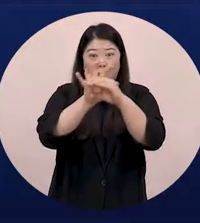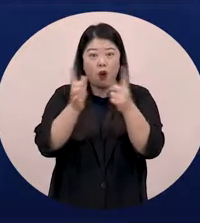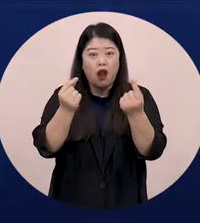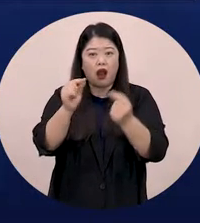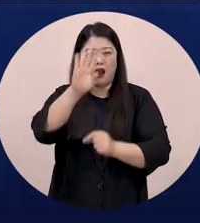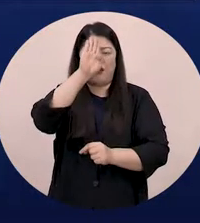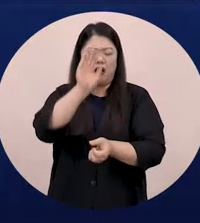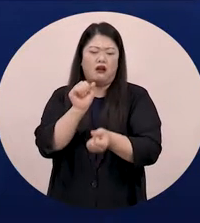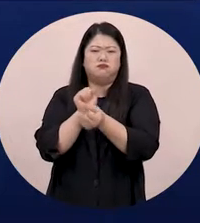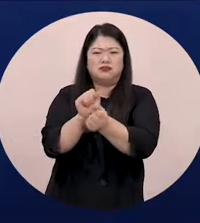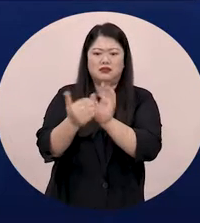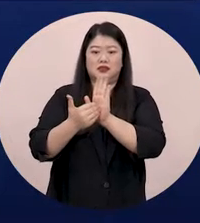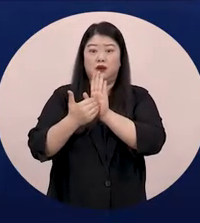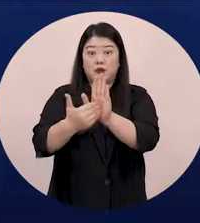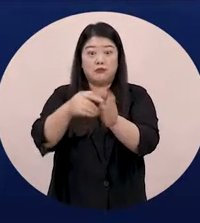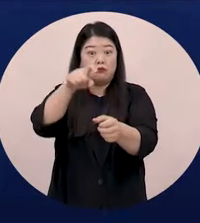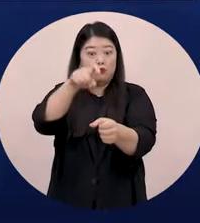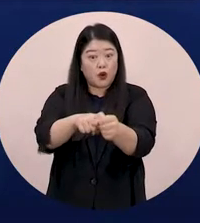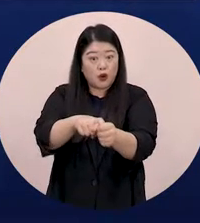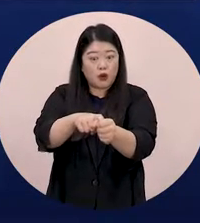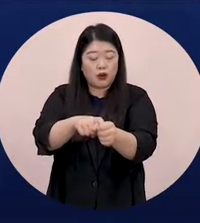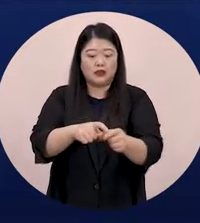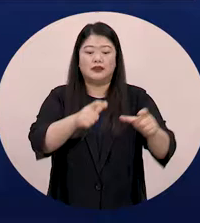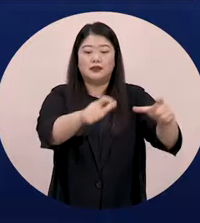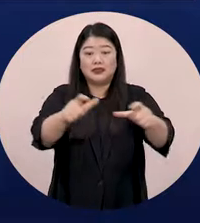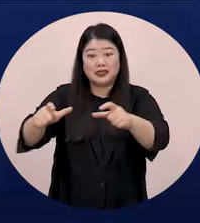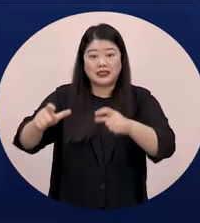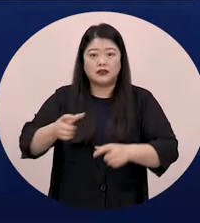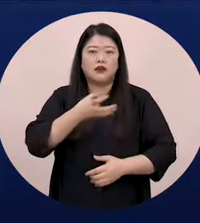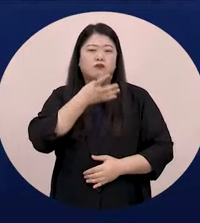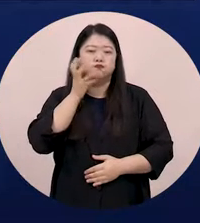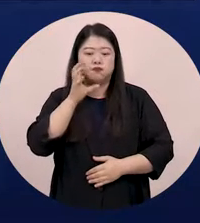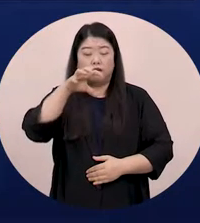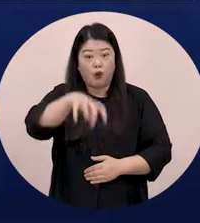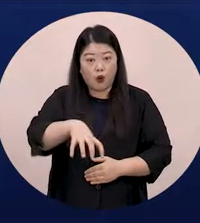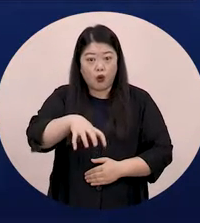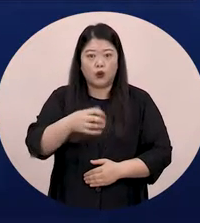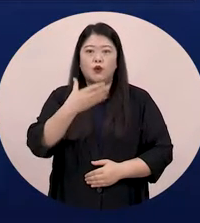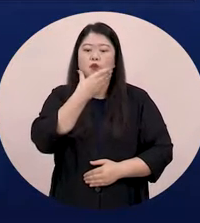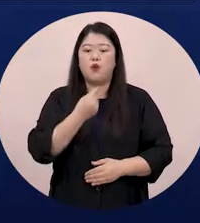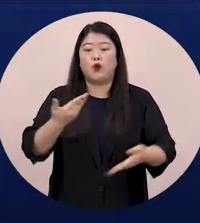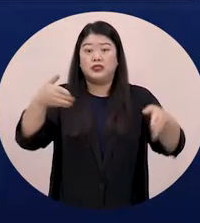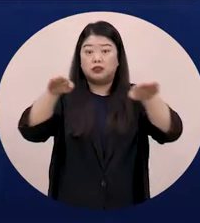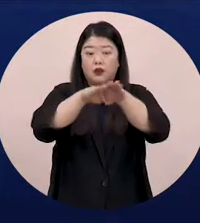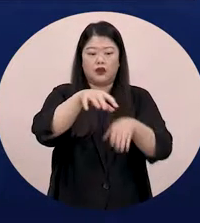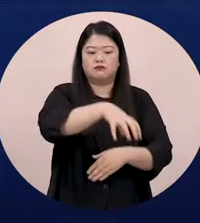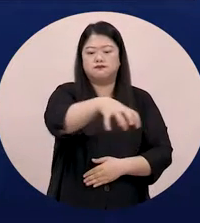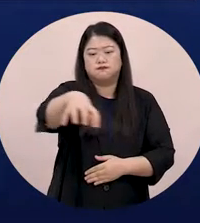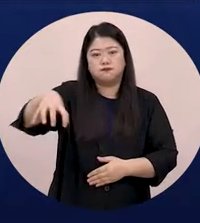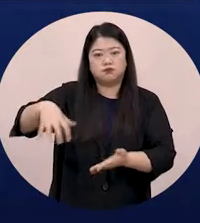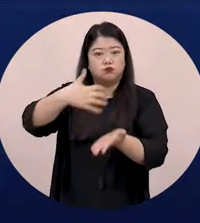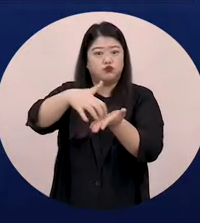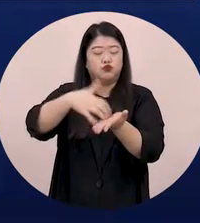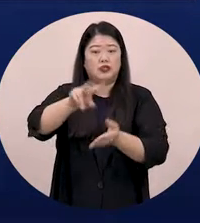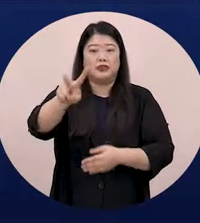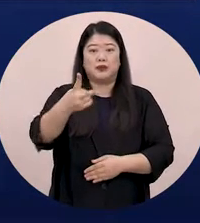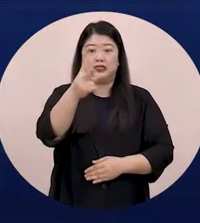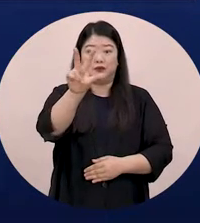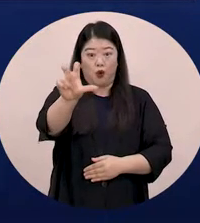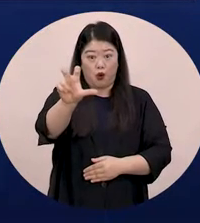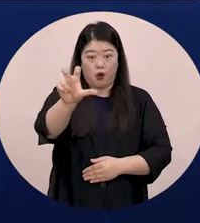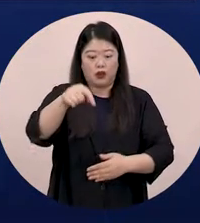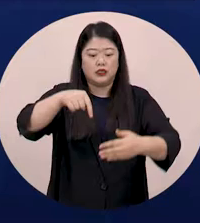강서구가 코로나19 같은 감염병의 예방 효과를 높이기 위해 지역 내 경로당 복지관 등 어르신